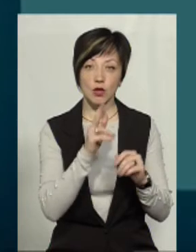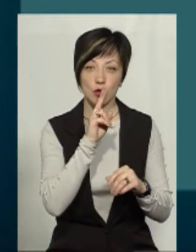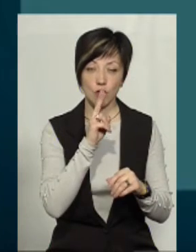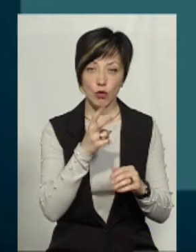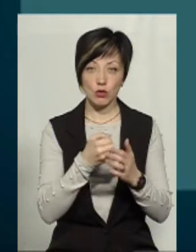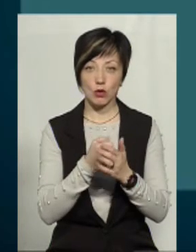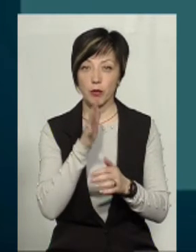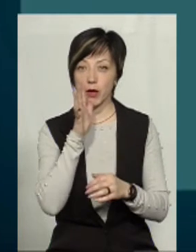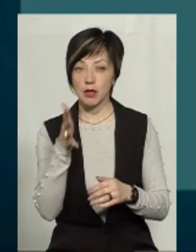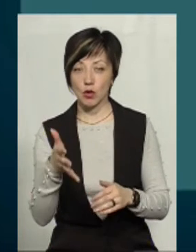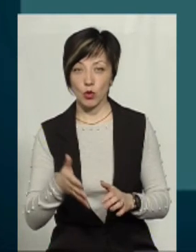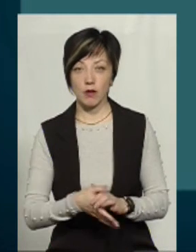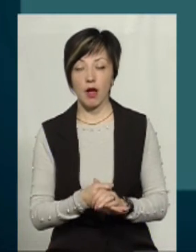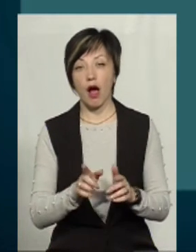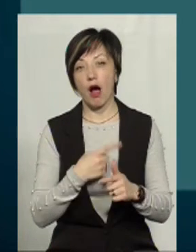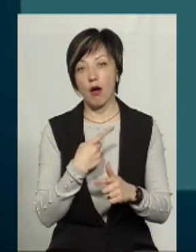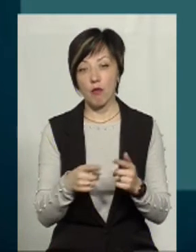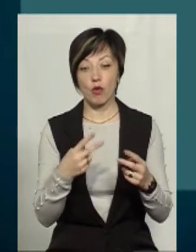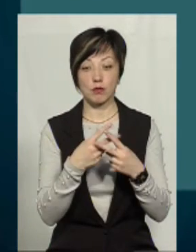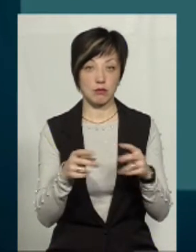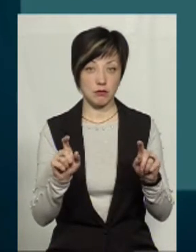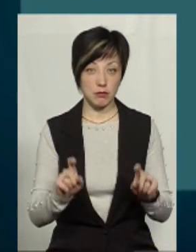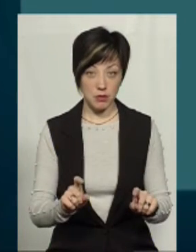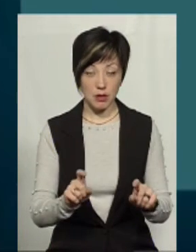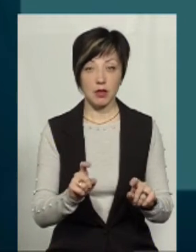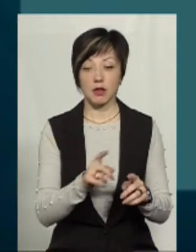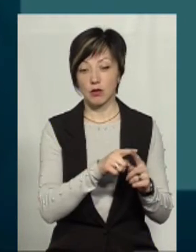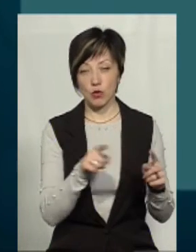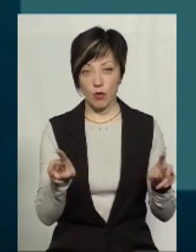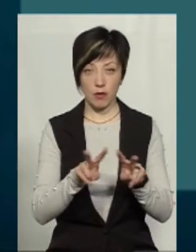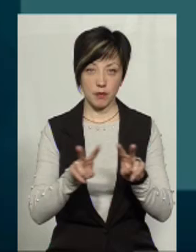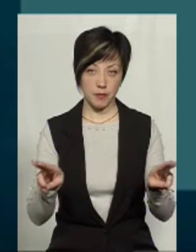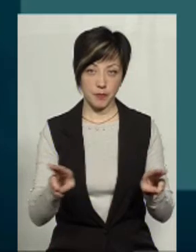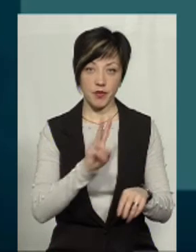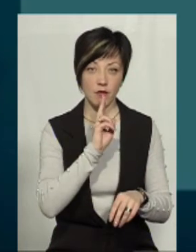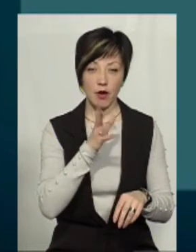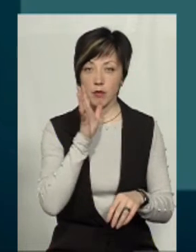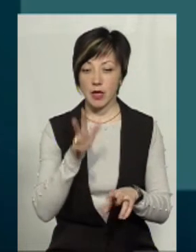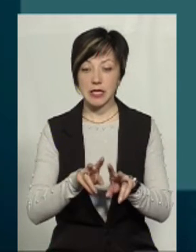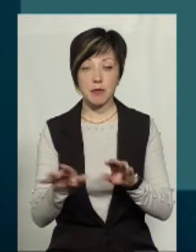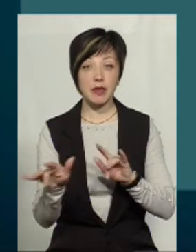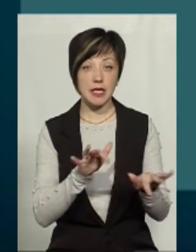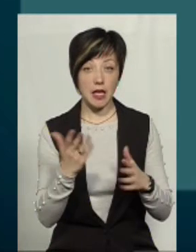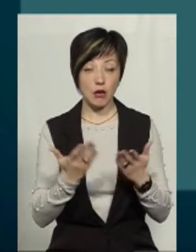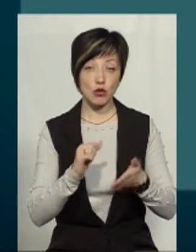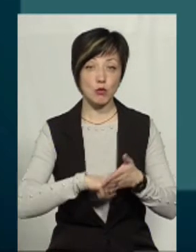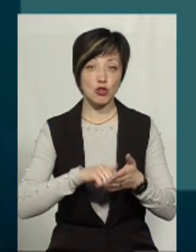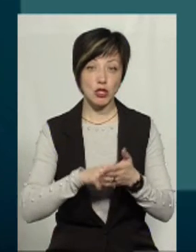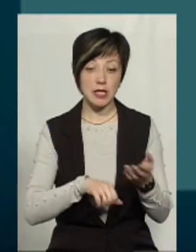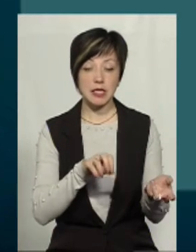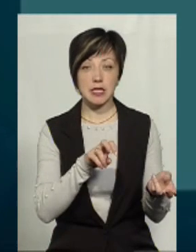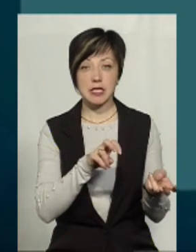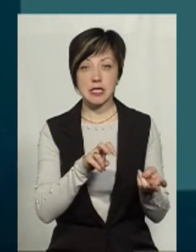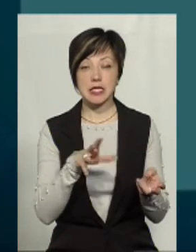2 до 5 років або позбавленням волі на той самий срок. Ті самі дії, якщо вони спричинили